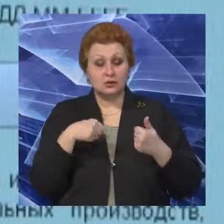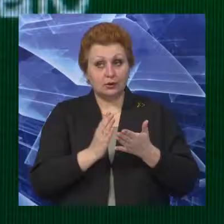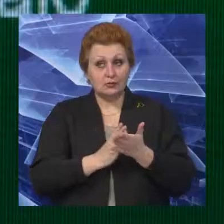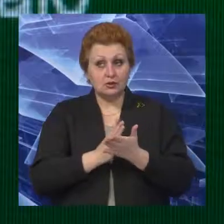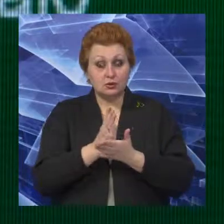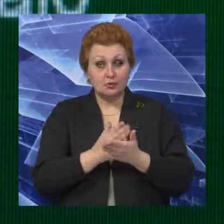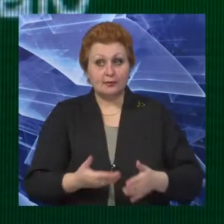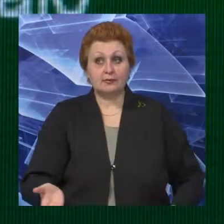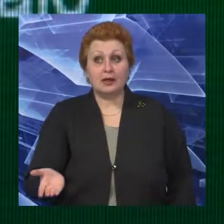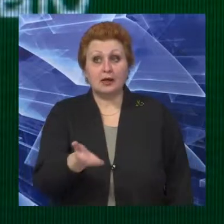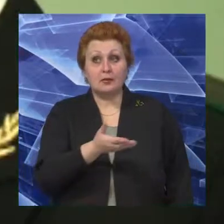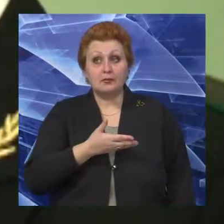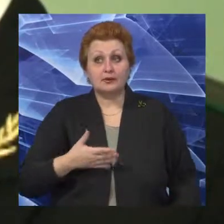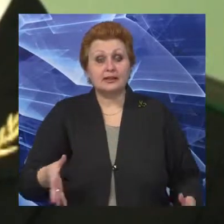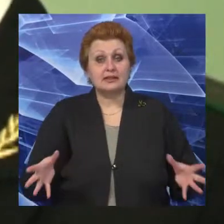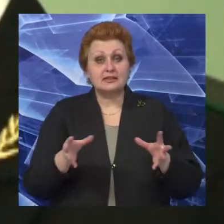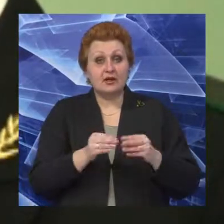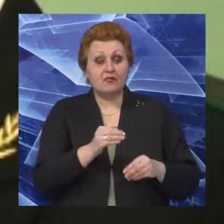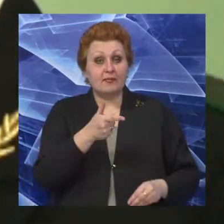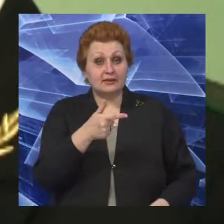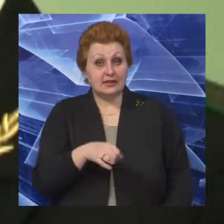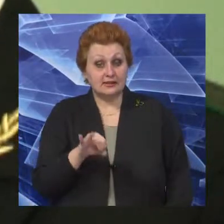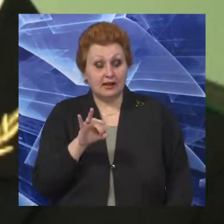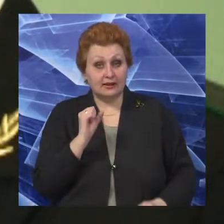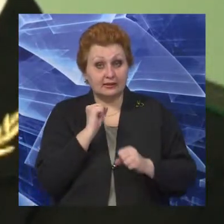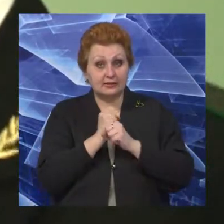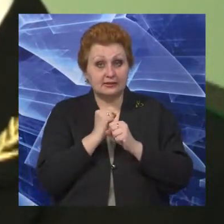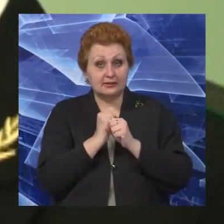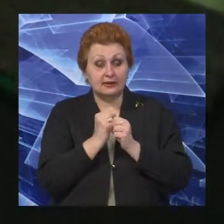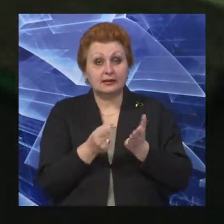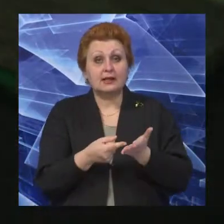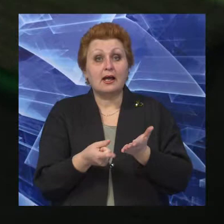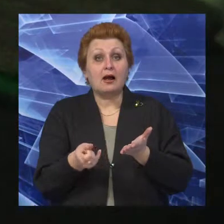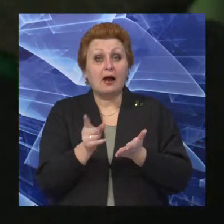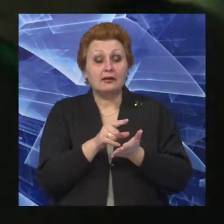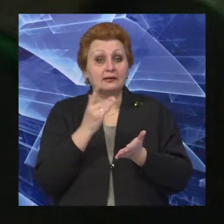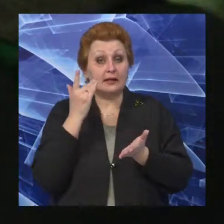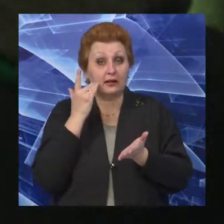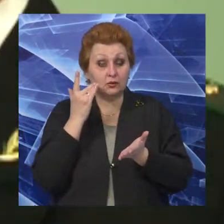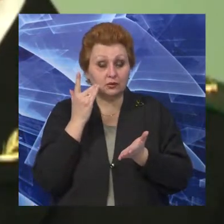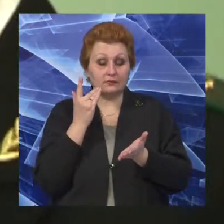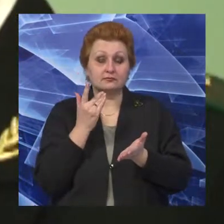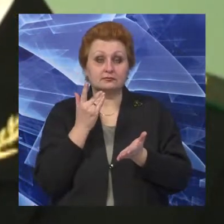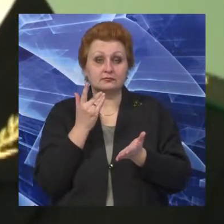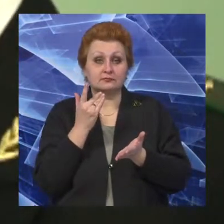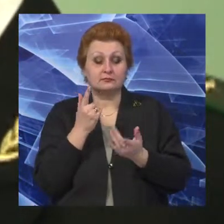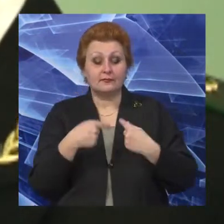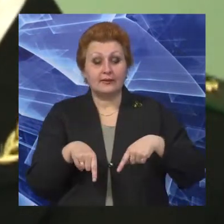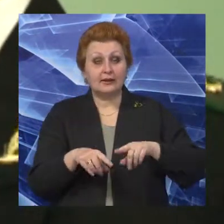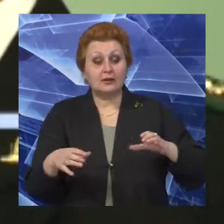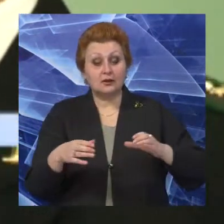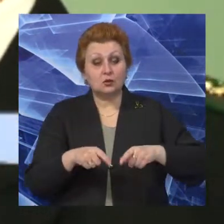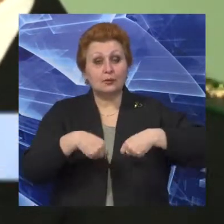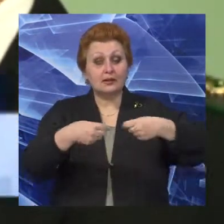другими службами. Мы совместно с ГИБДД разработали календарик, который инспекторы мобильных